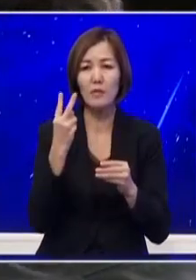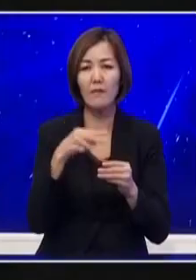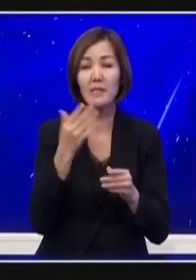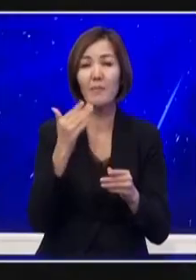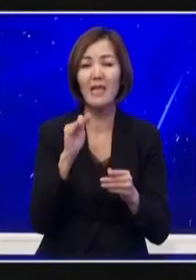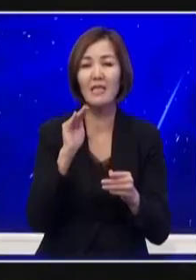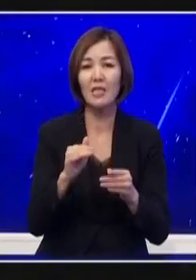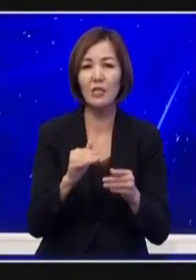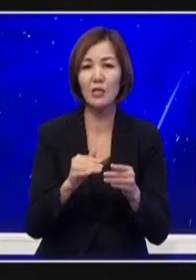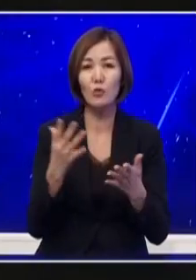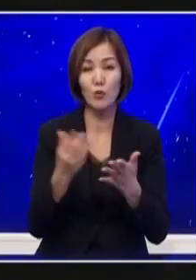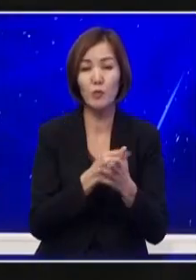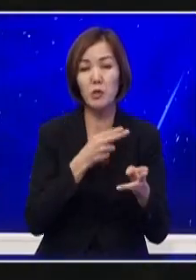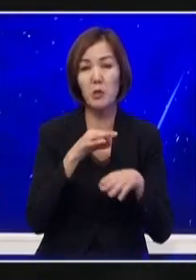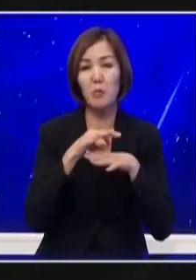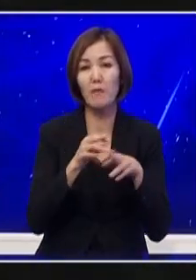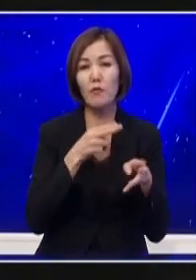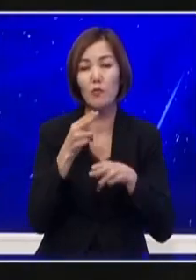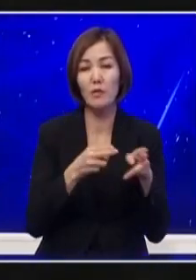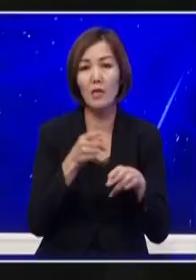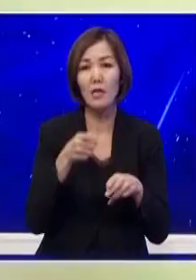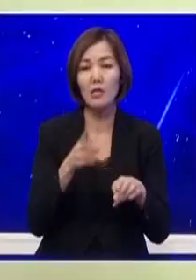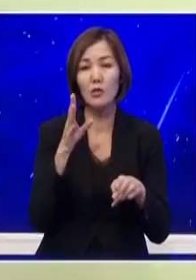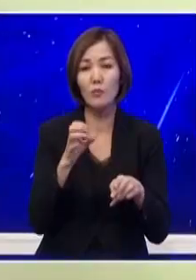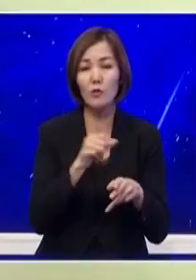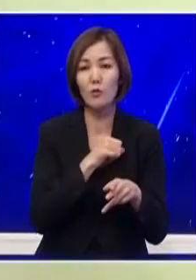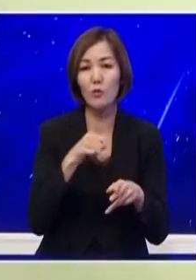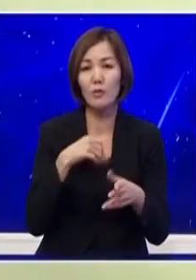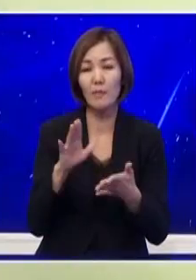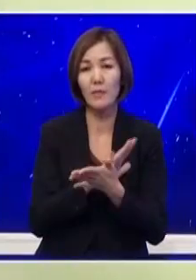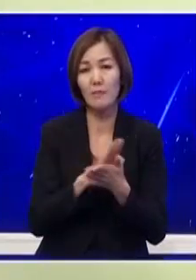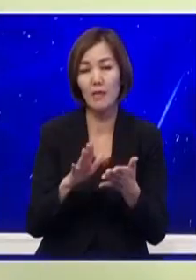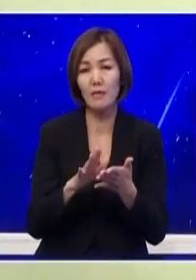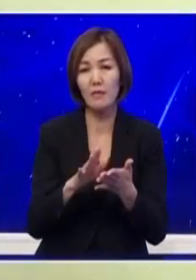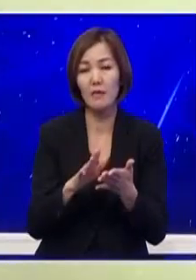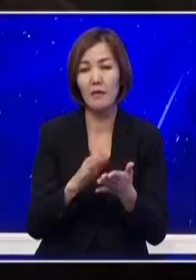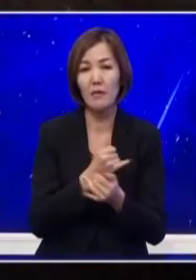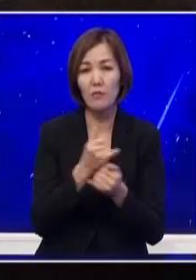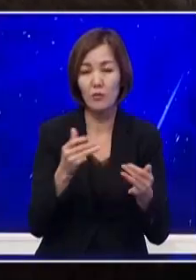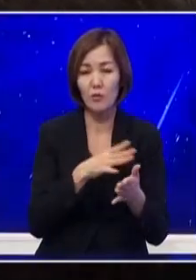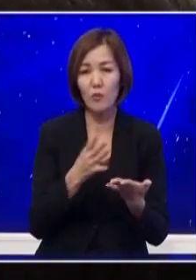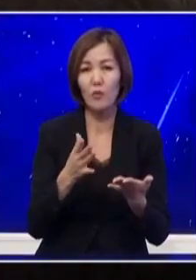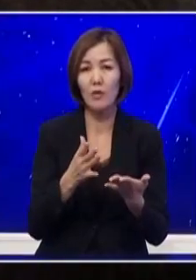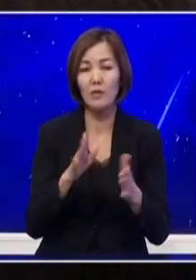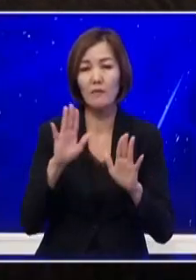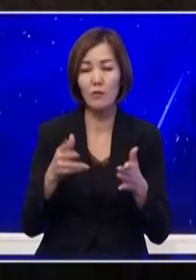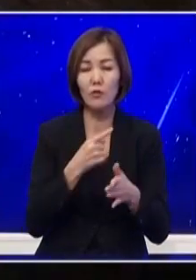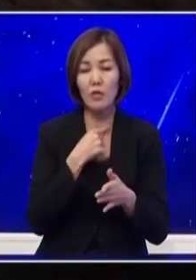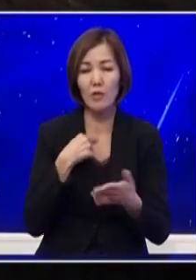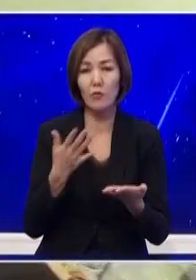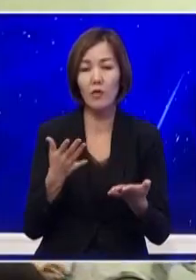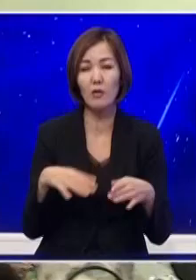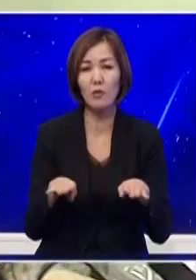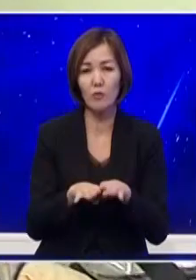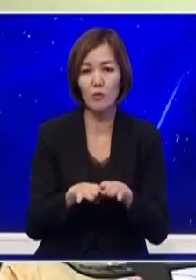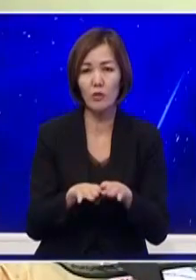тысяч успешно проведенных операций, из которых 1500 он сделал на безвозмездной основе. Что касается случаев талдыкурганских пациентов,